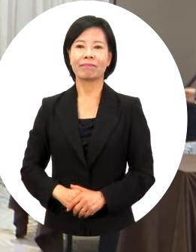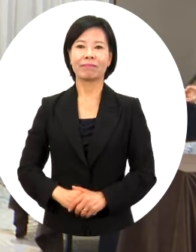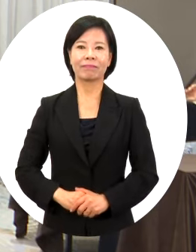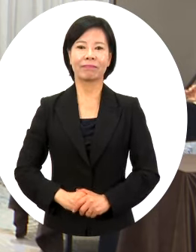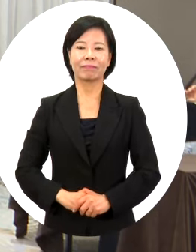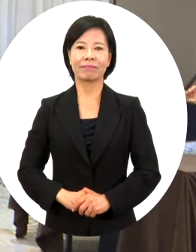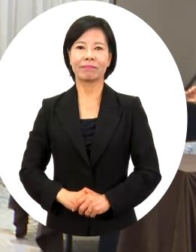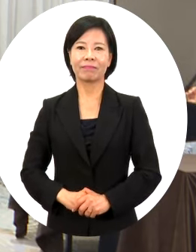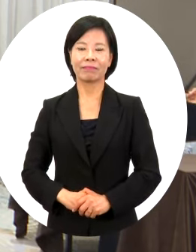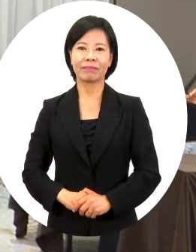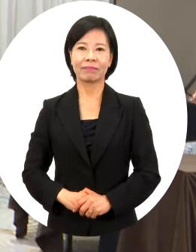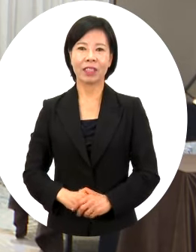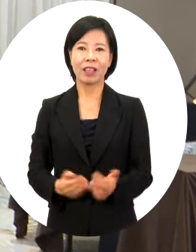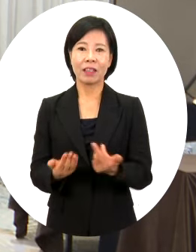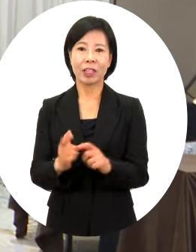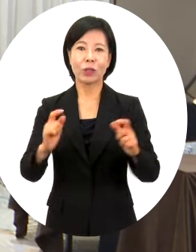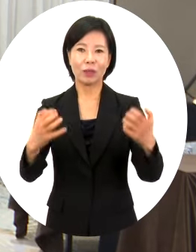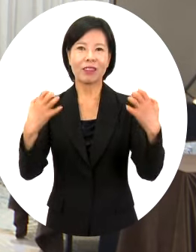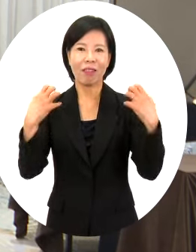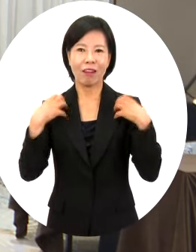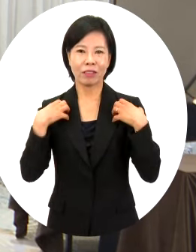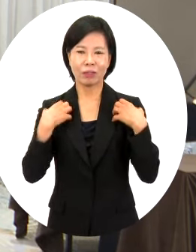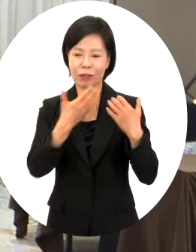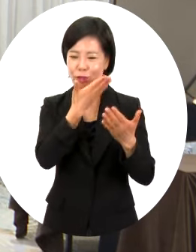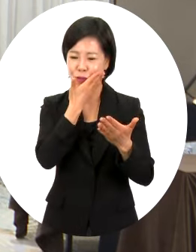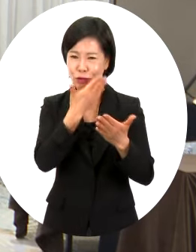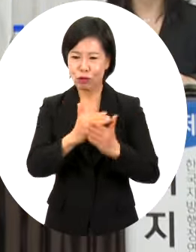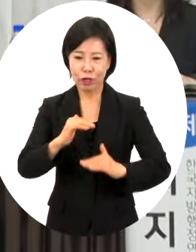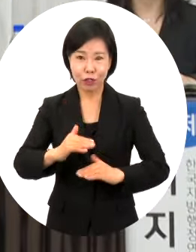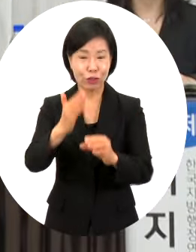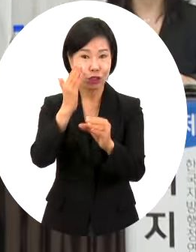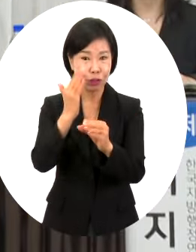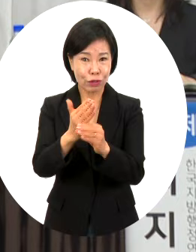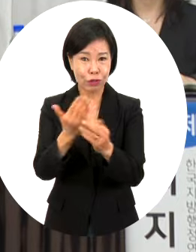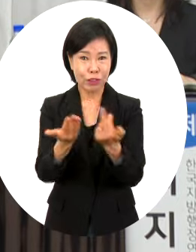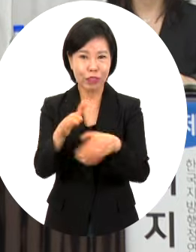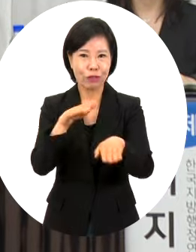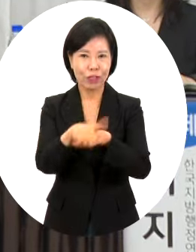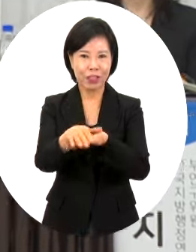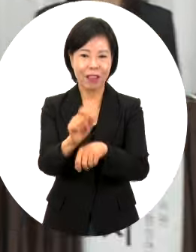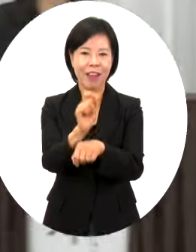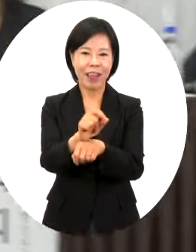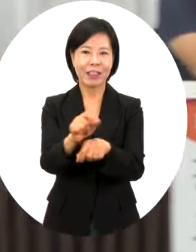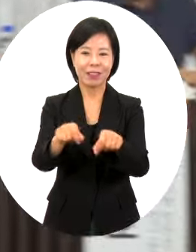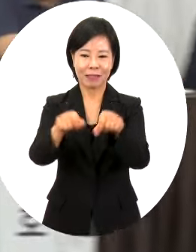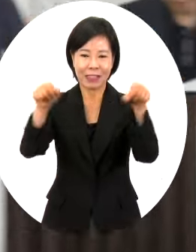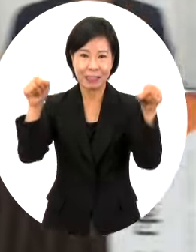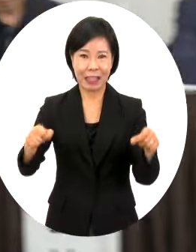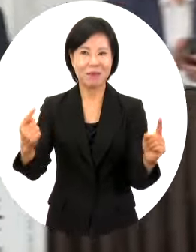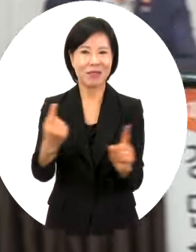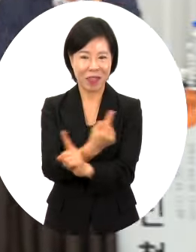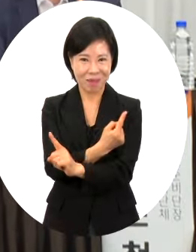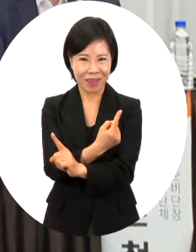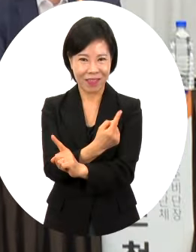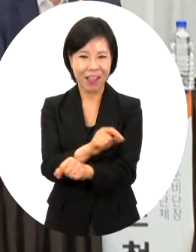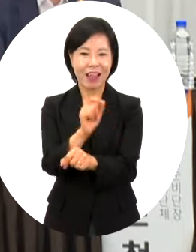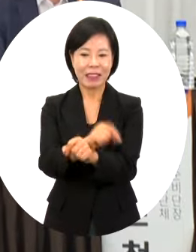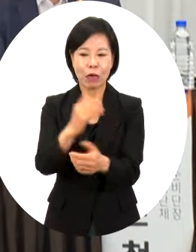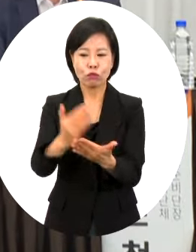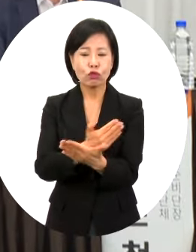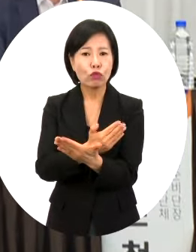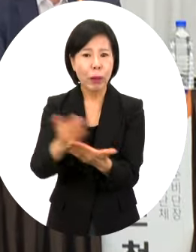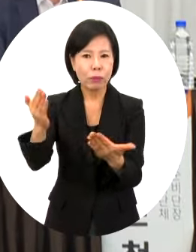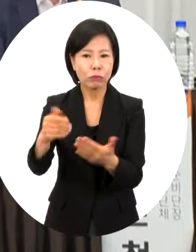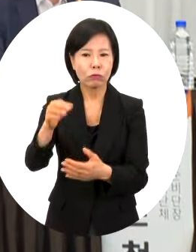첫 소식입니다. 민선 8기 제주도정이 역점적으로 추진 중인 제주형 행정체제 개편.